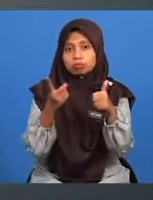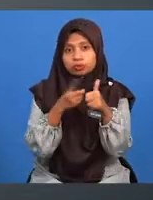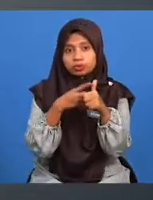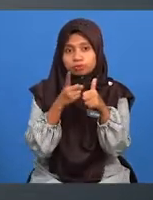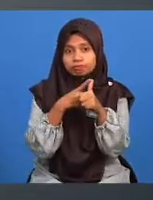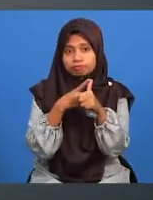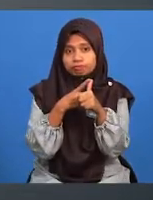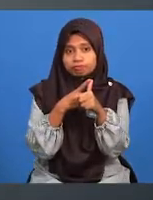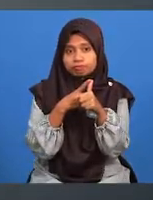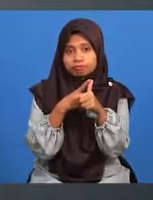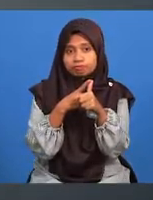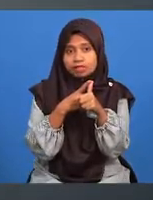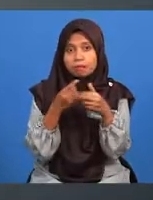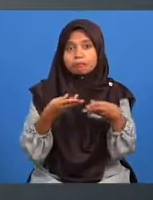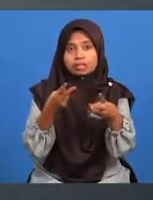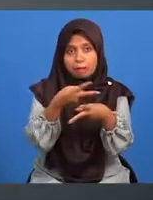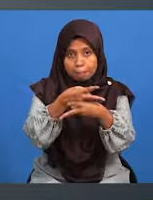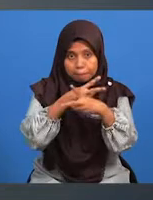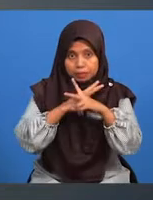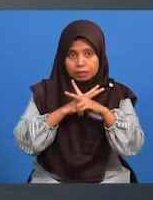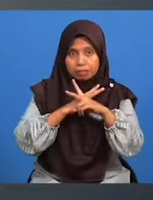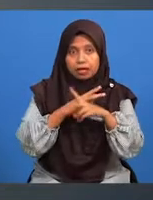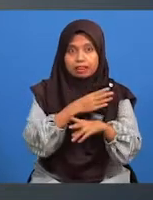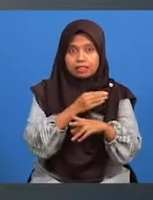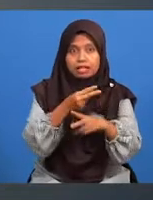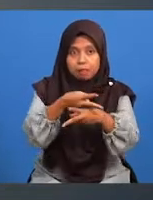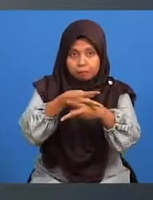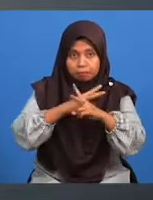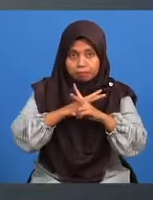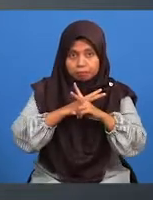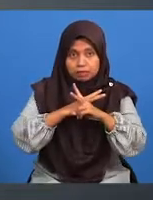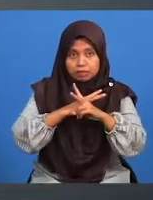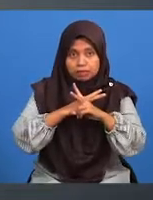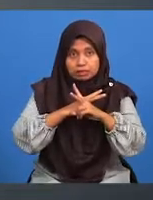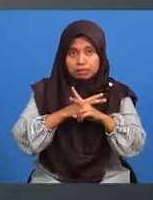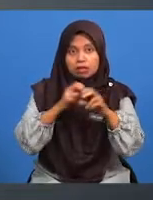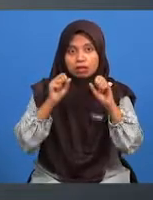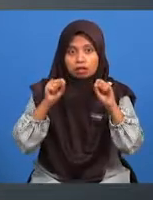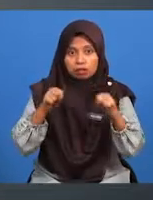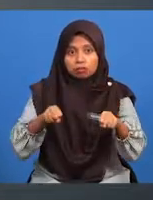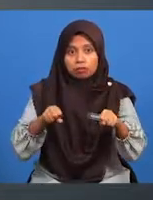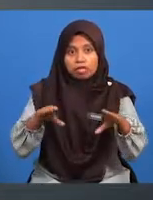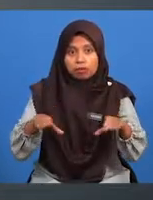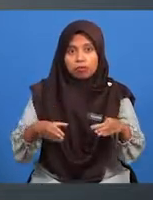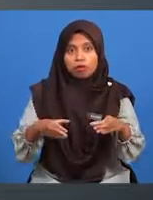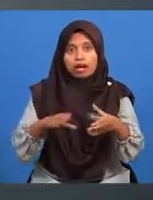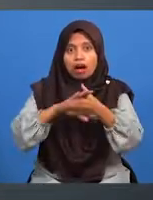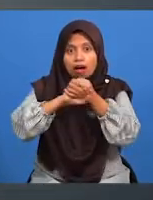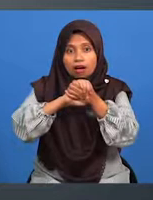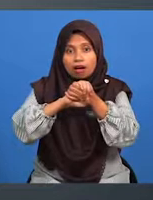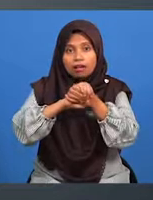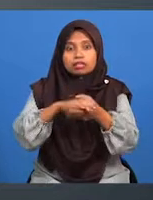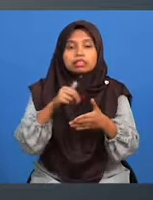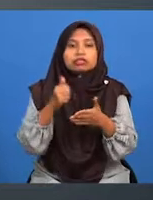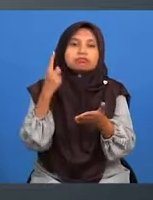pertama, pemberi pinjaman dan peminjam berkelayakan untuk melakukan akad, iaitu